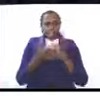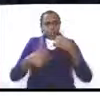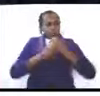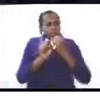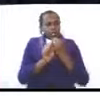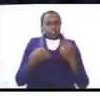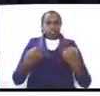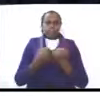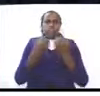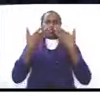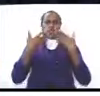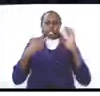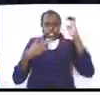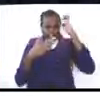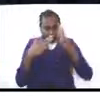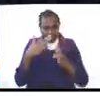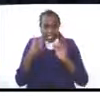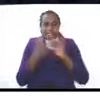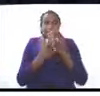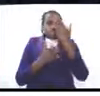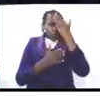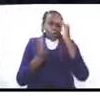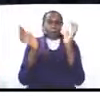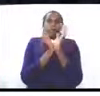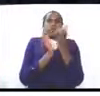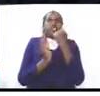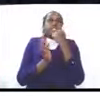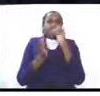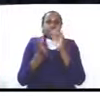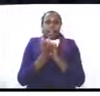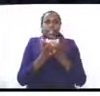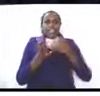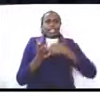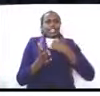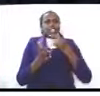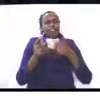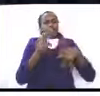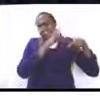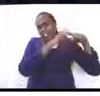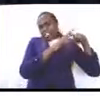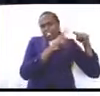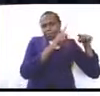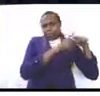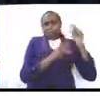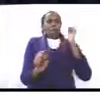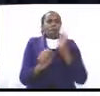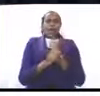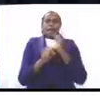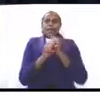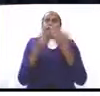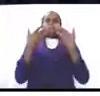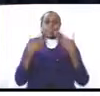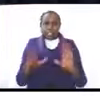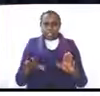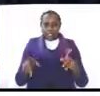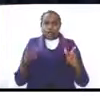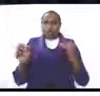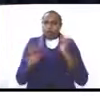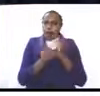kuitimiza hadi mwisho. Na ndio Paulo akasema, kupitia nimepitia, kazi nimefanya, kazi ya